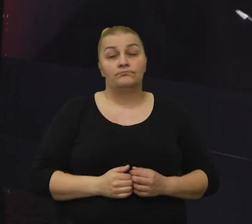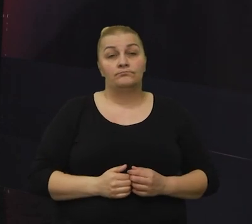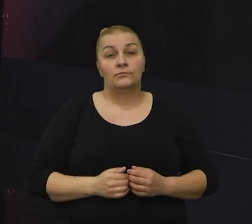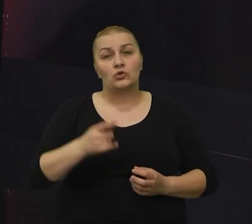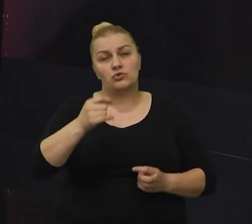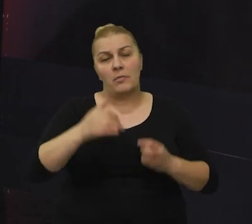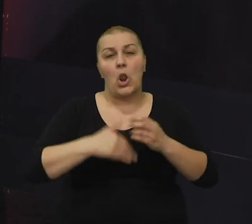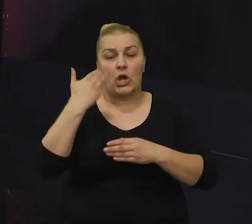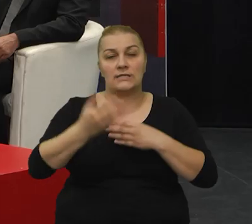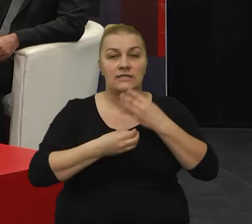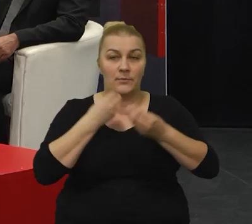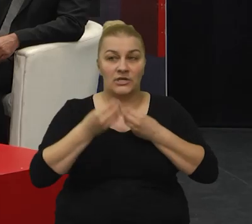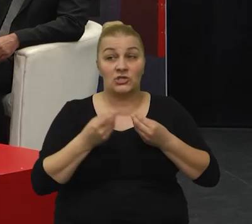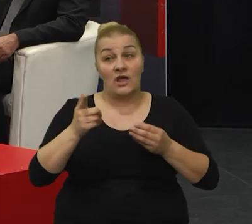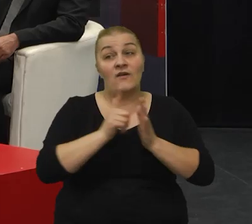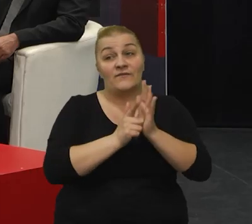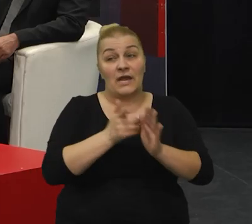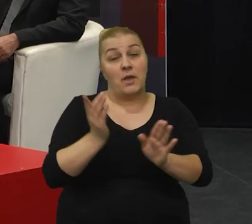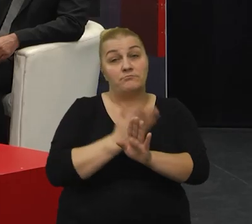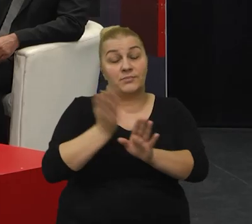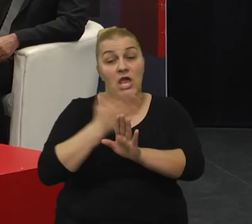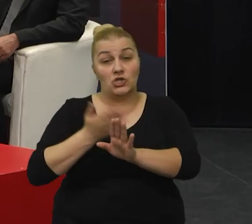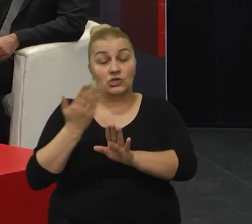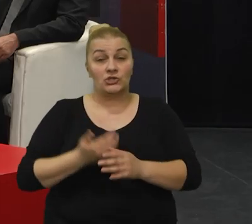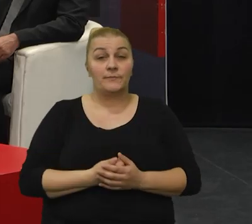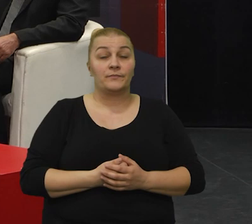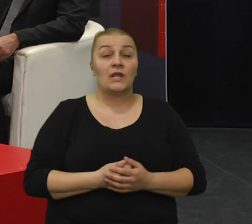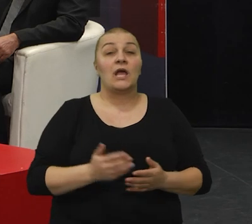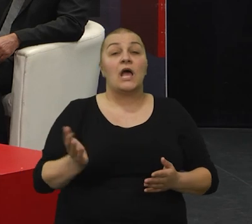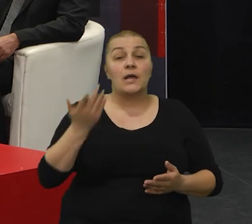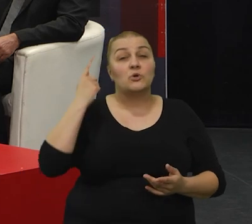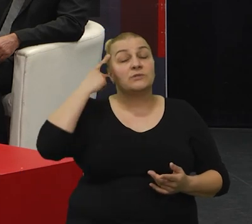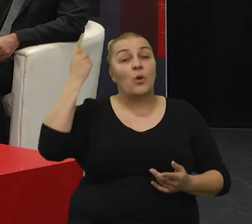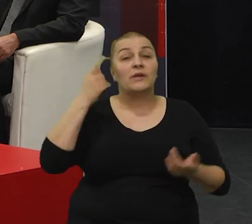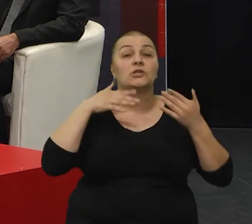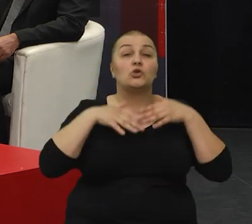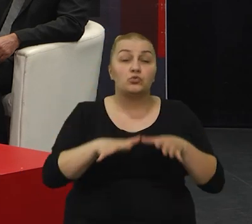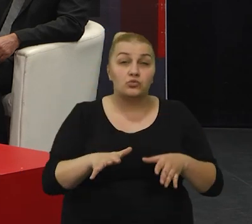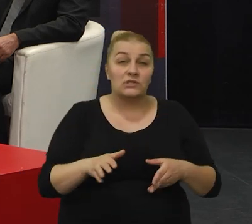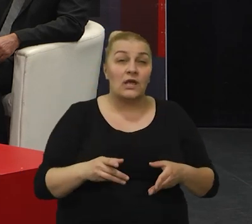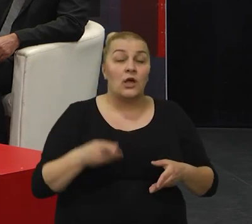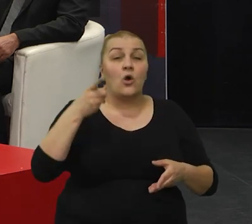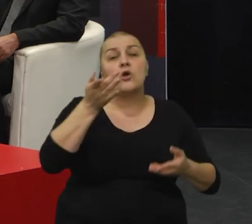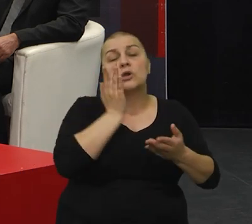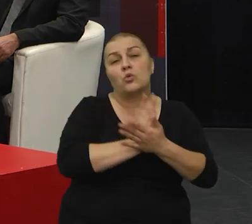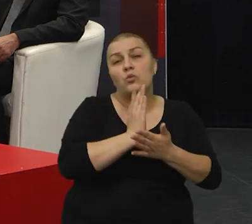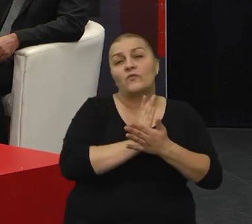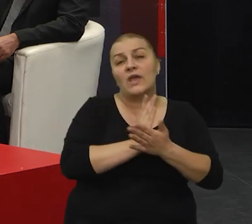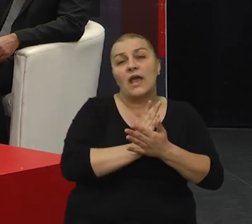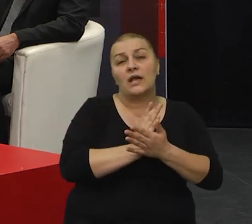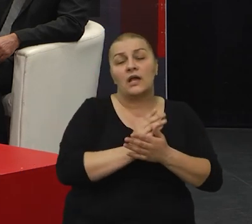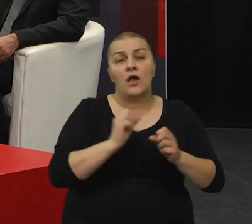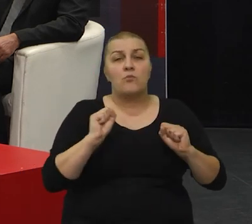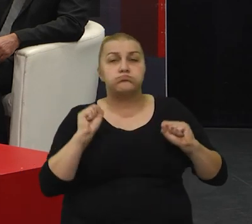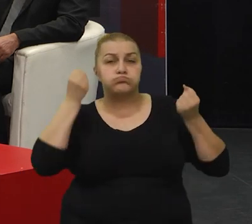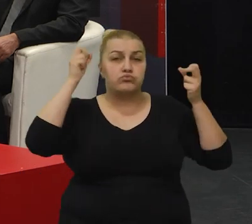malo pričati, malo kasnije. Da, pobjeće nam vrijeme, generale. Ajmo spomenuti jedne ljude, oni se uvijek u